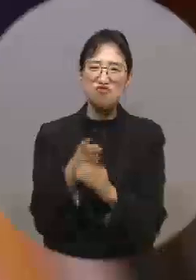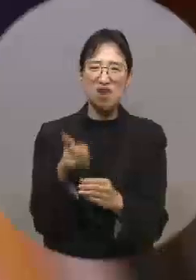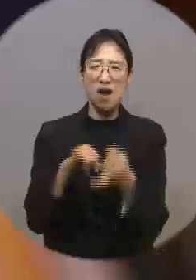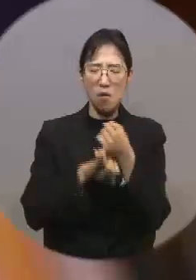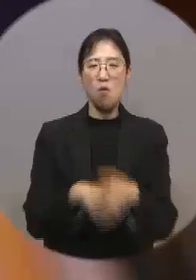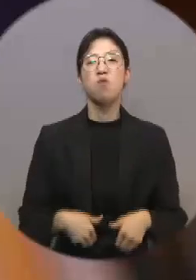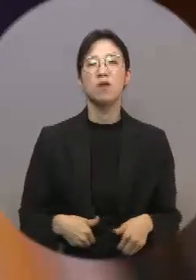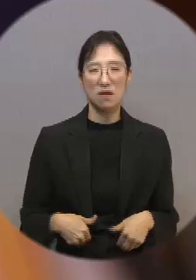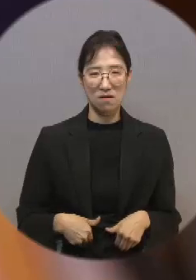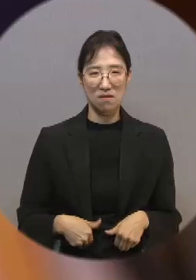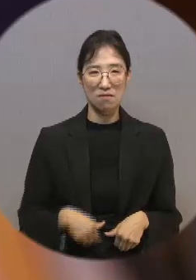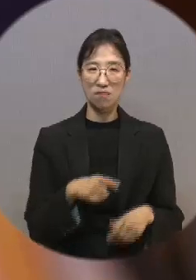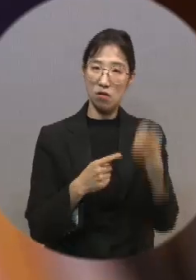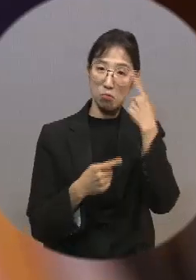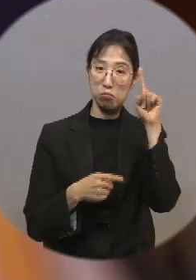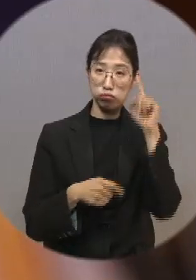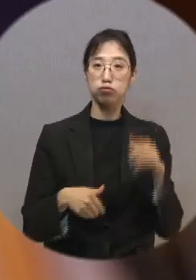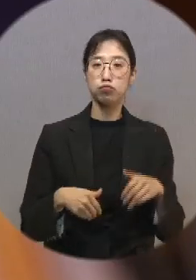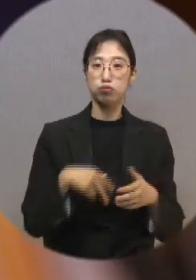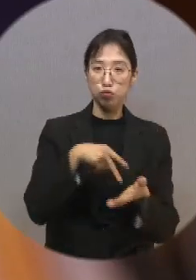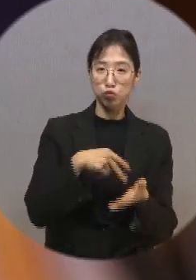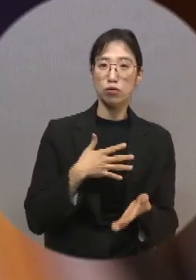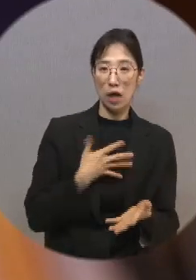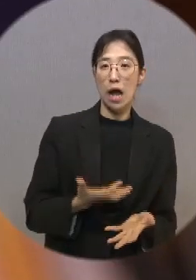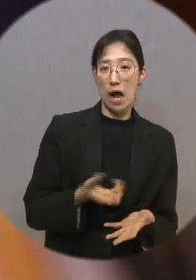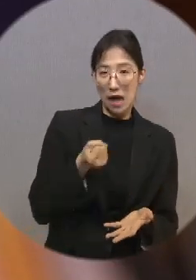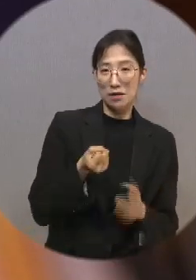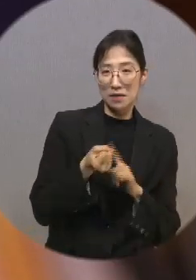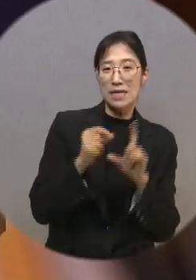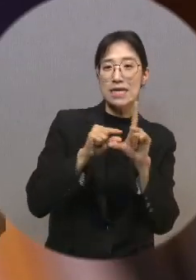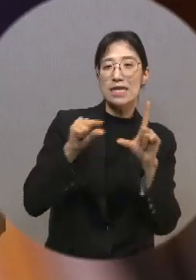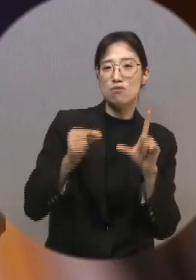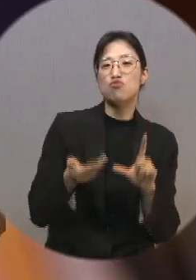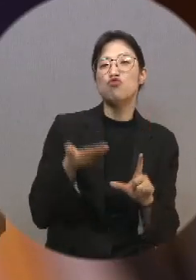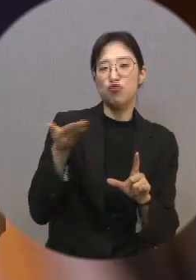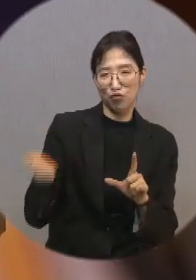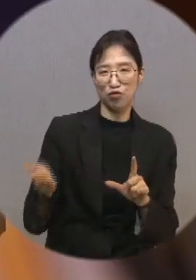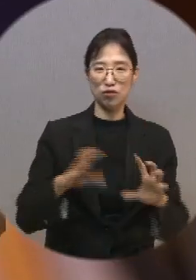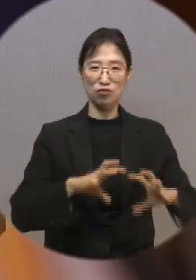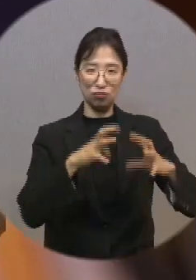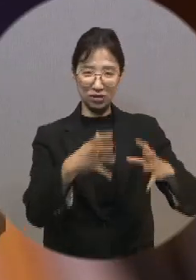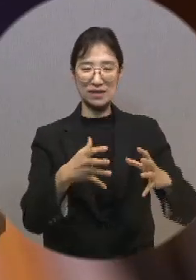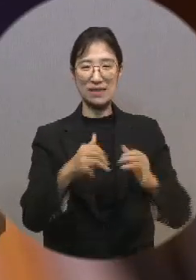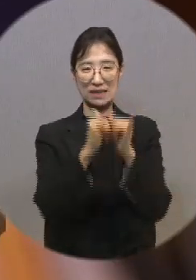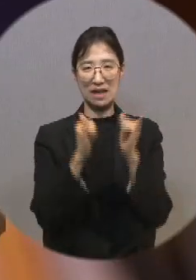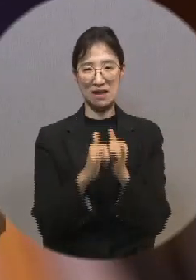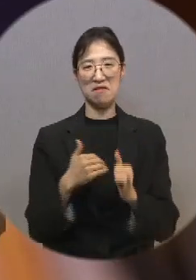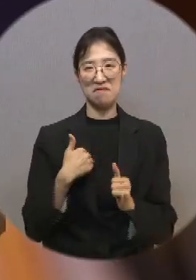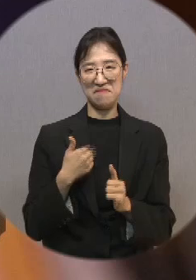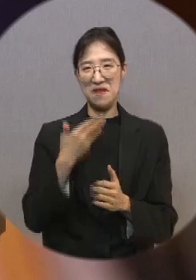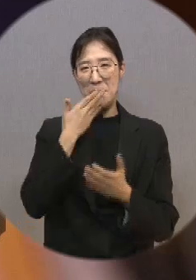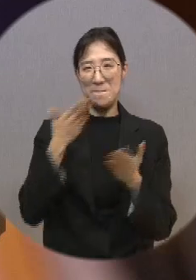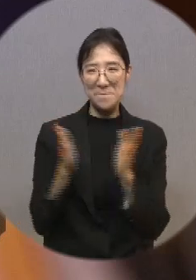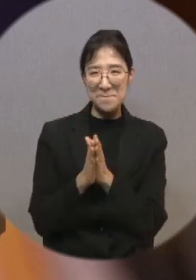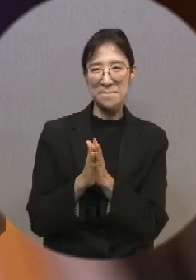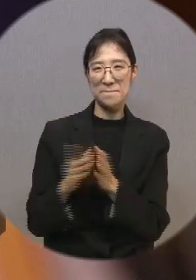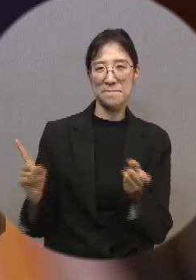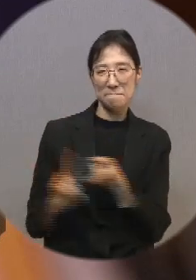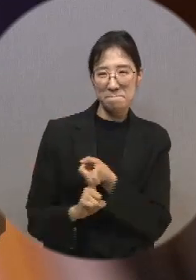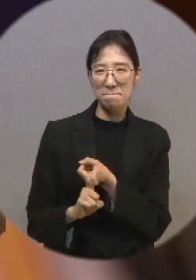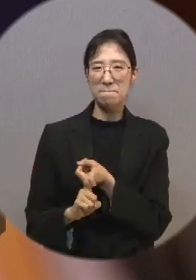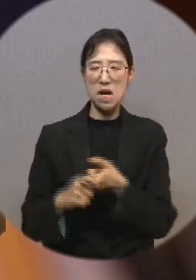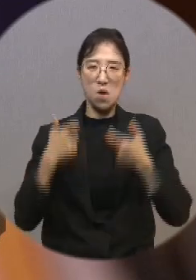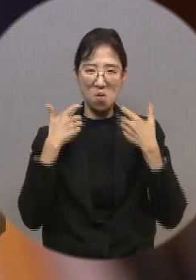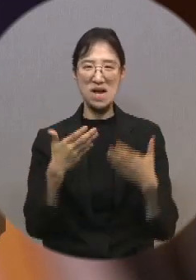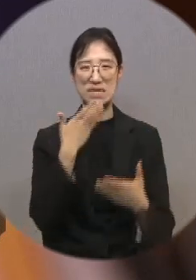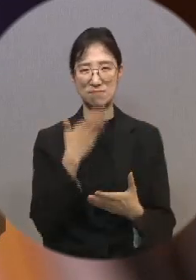원유. 러시아 입장에서는 자신이 갖고 있는 거 일부를 주면서 국제사회에서 자신의 우군을 확실하게 잡을 수 있는